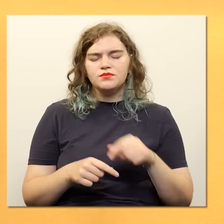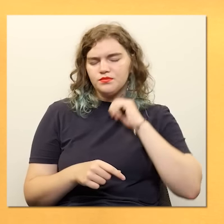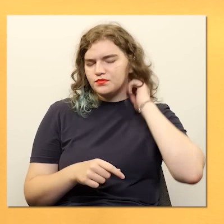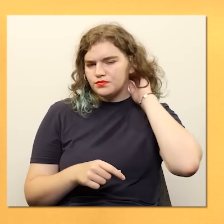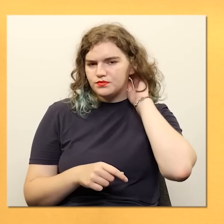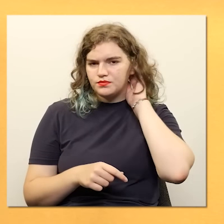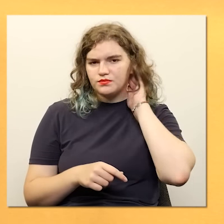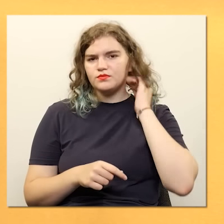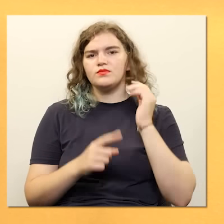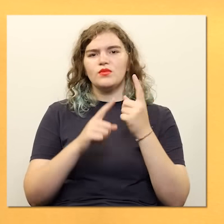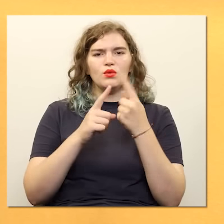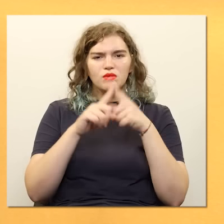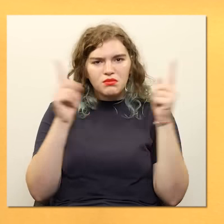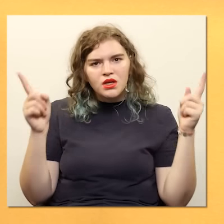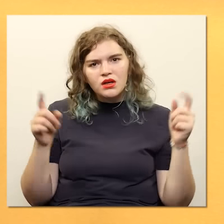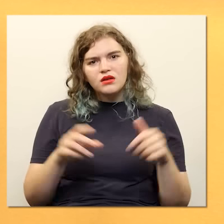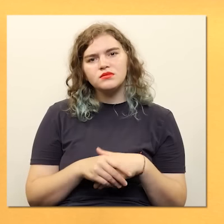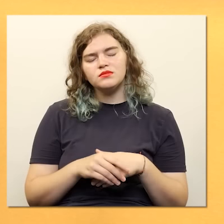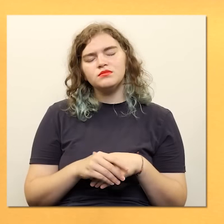Și într-o dimineață,